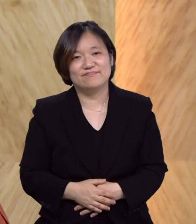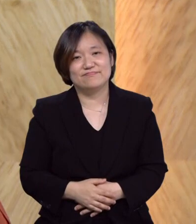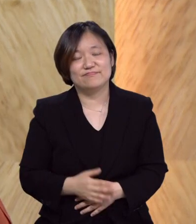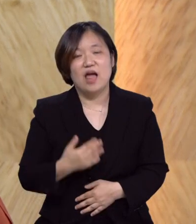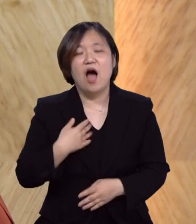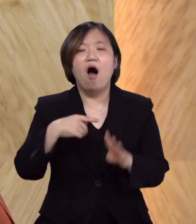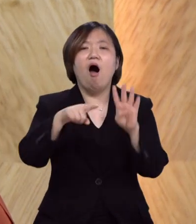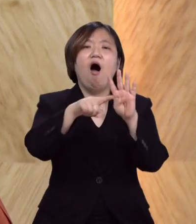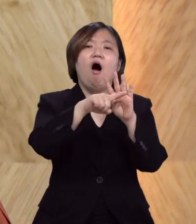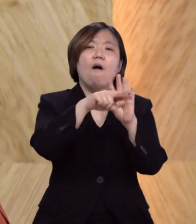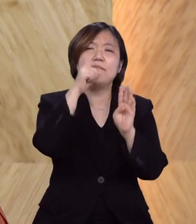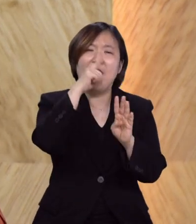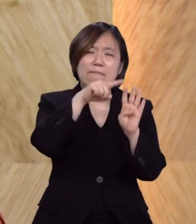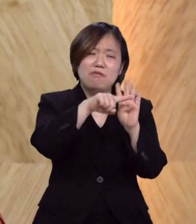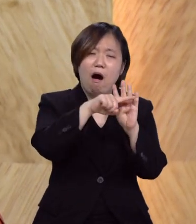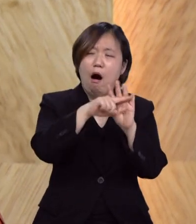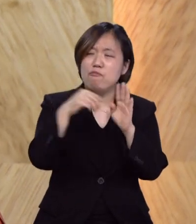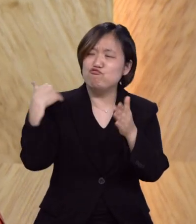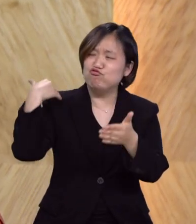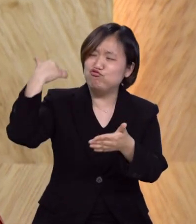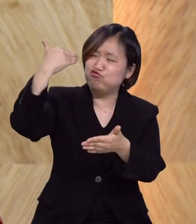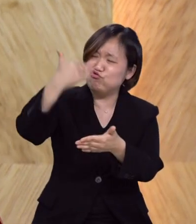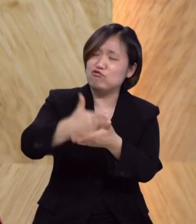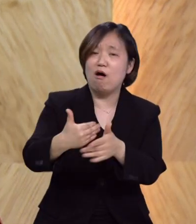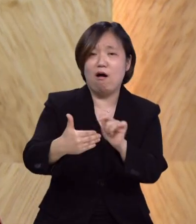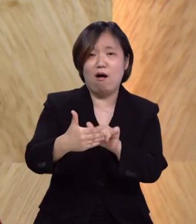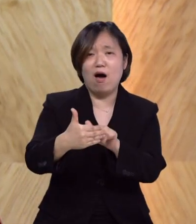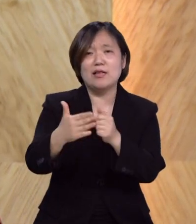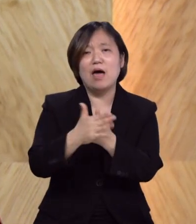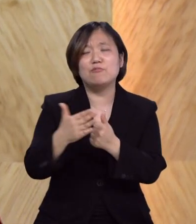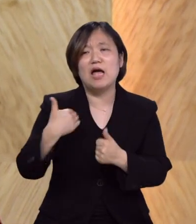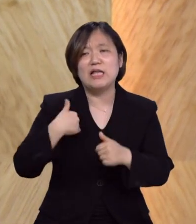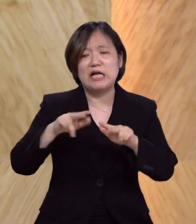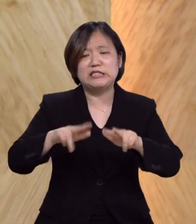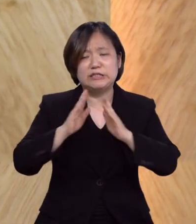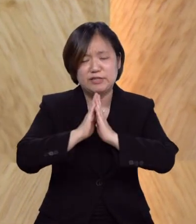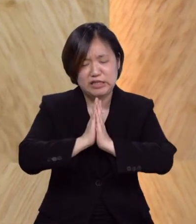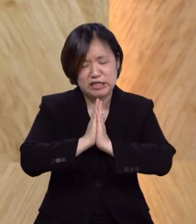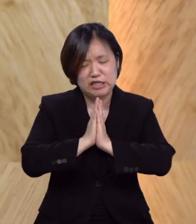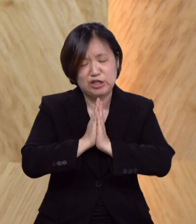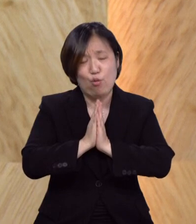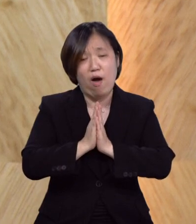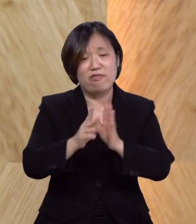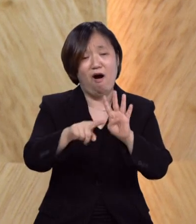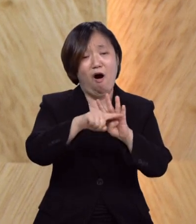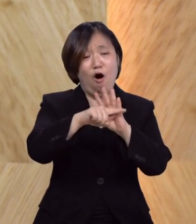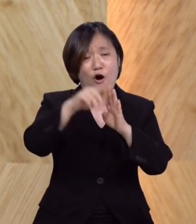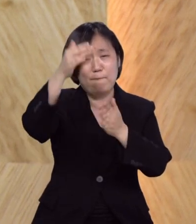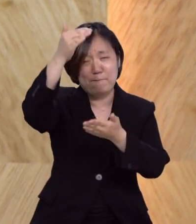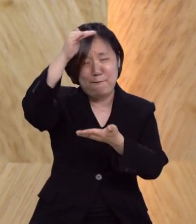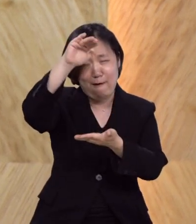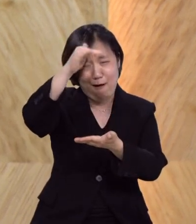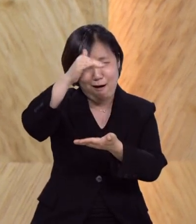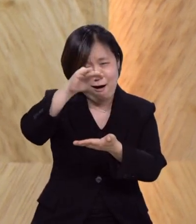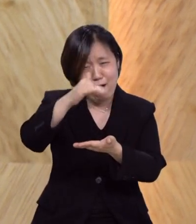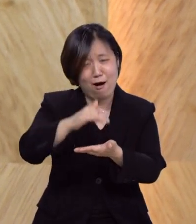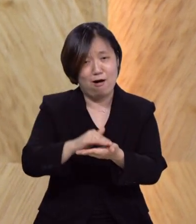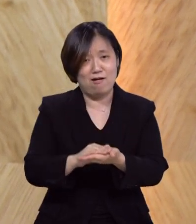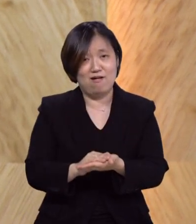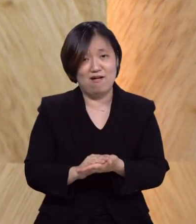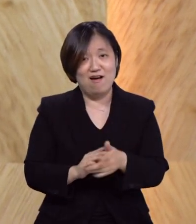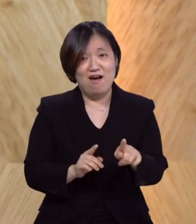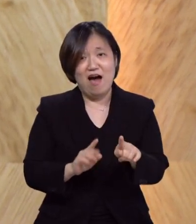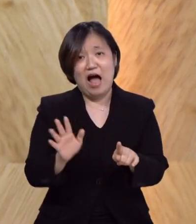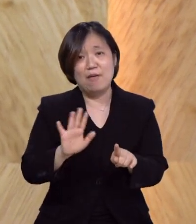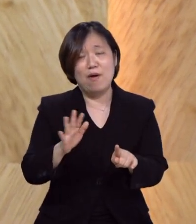업장이 두터운 내가 기도해서 업장 소멸하지 않았으면 벌써 죽어서 무간 지역에가 있을 것이다